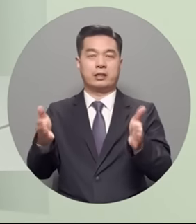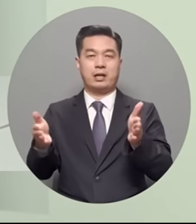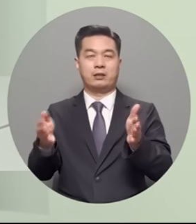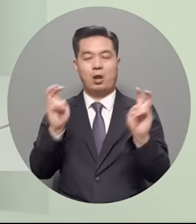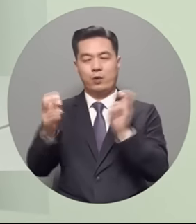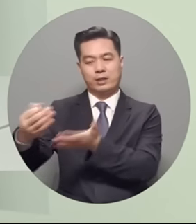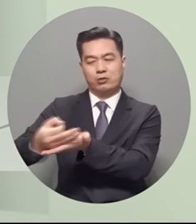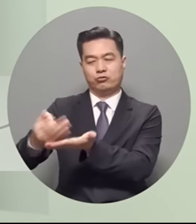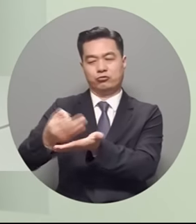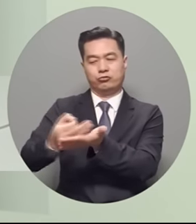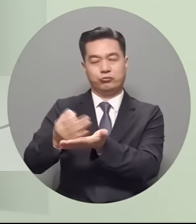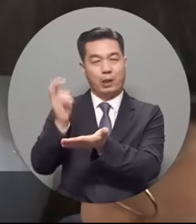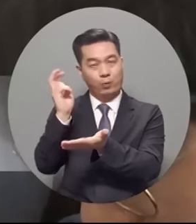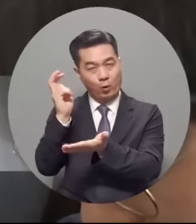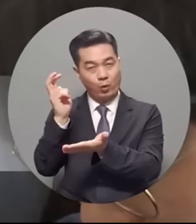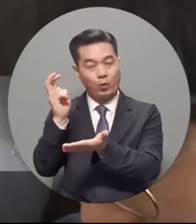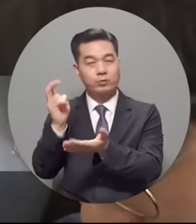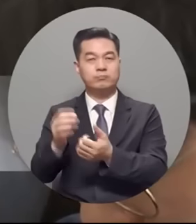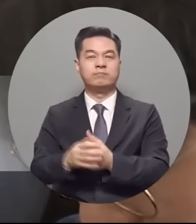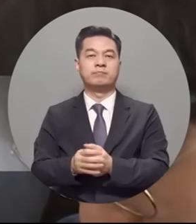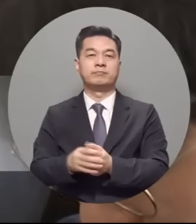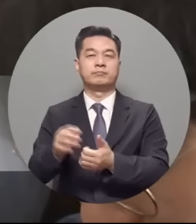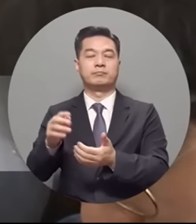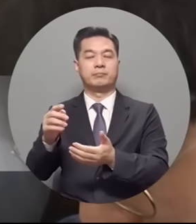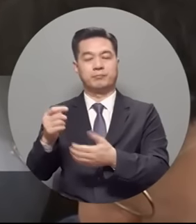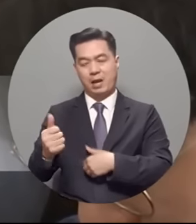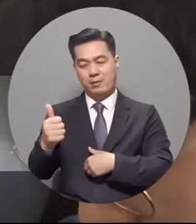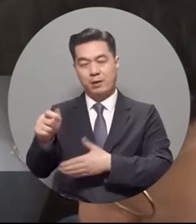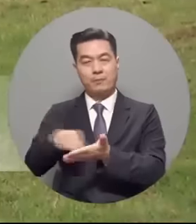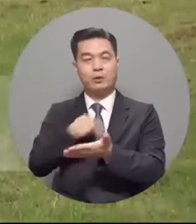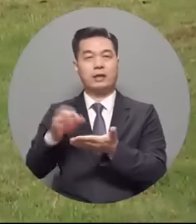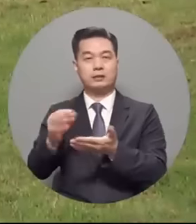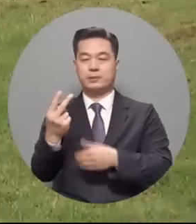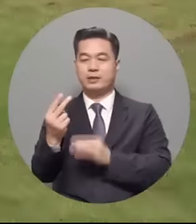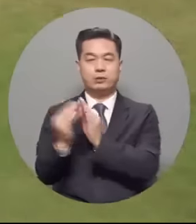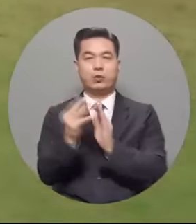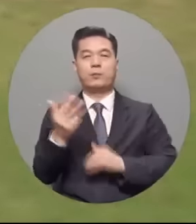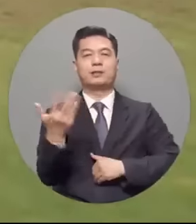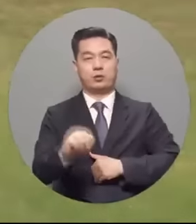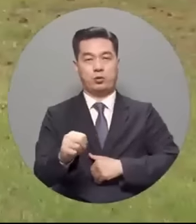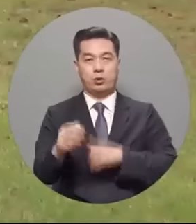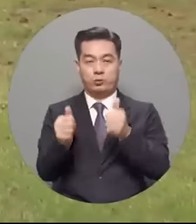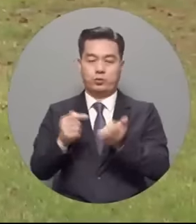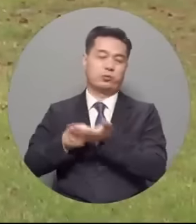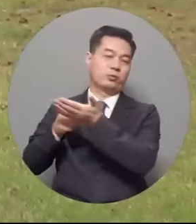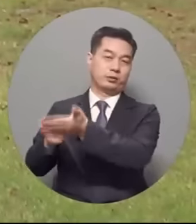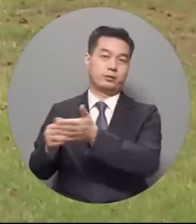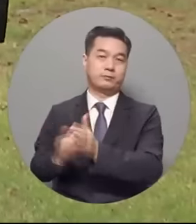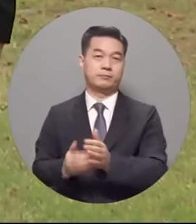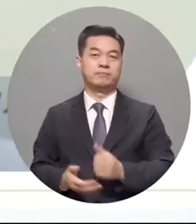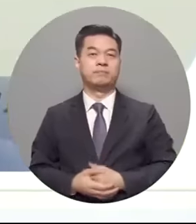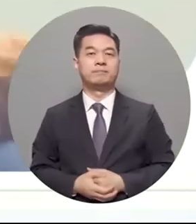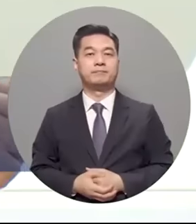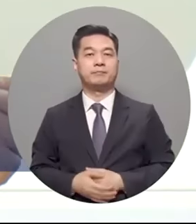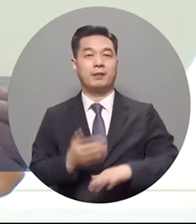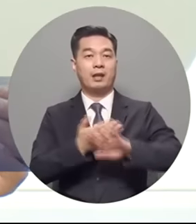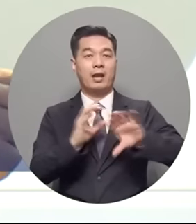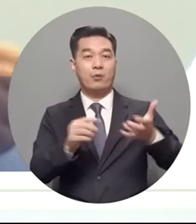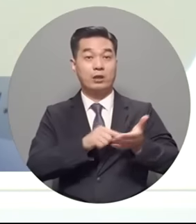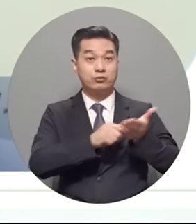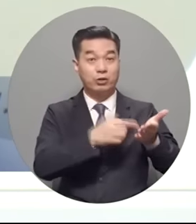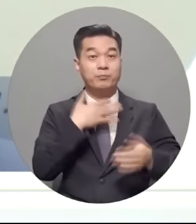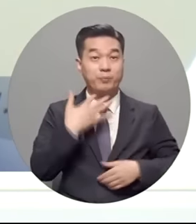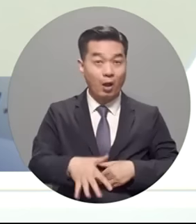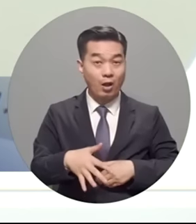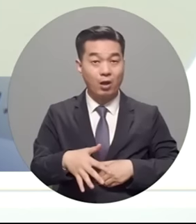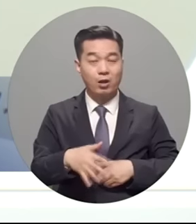고려해 직무 발명 보상금으로 2조 8천억 원을 달라며 소송을 제기했습니다. 해외 출원을 하지 않아서